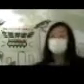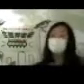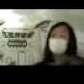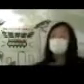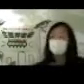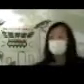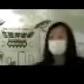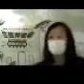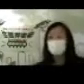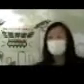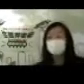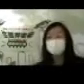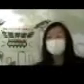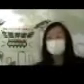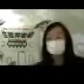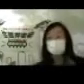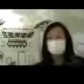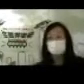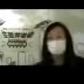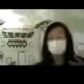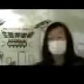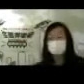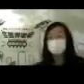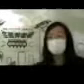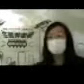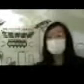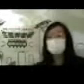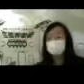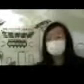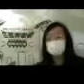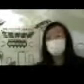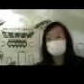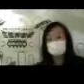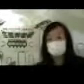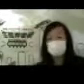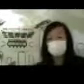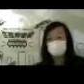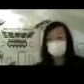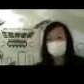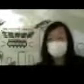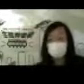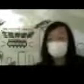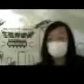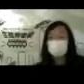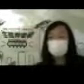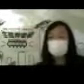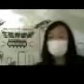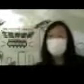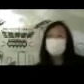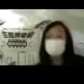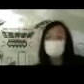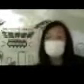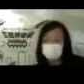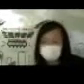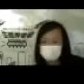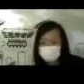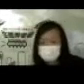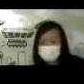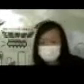抢晒佢嘅阳光啦。咁慢慢咧，嗰棵秋枫树咧就有机会会死嘅。咁样咧，我哋